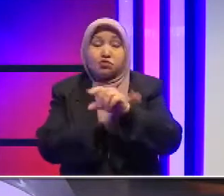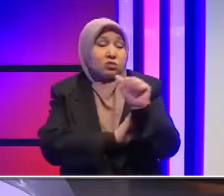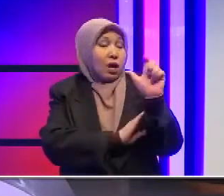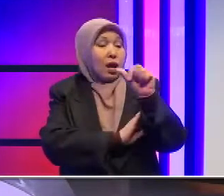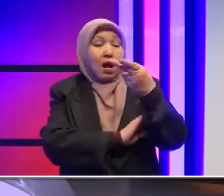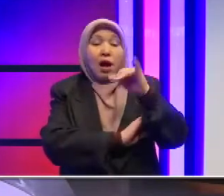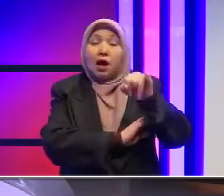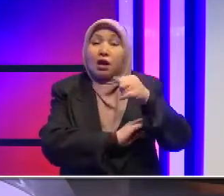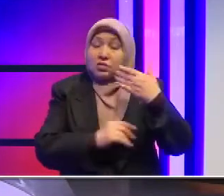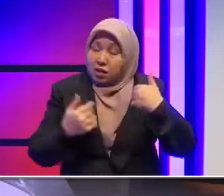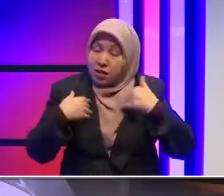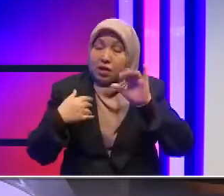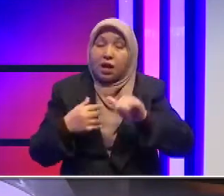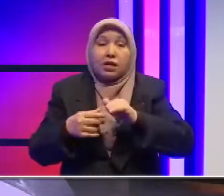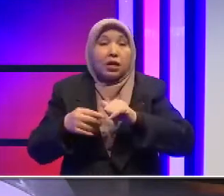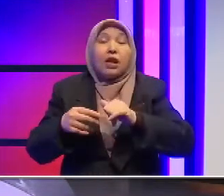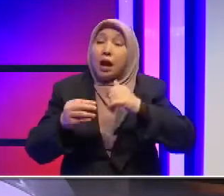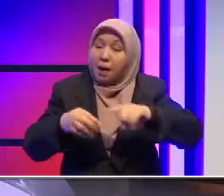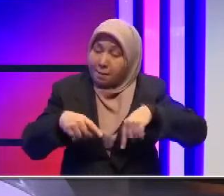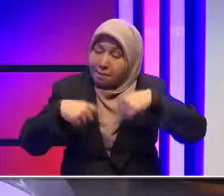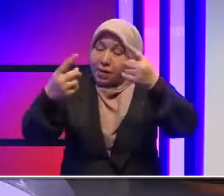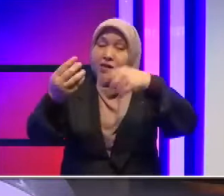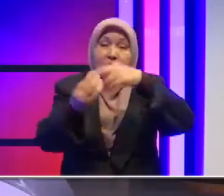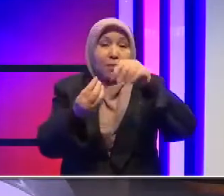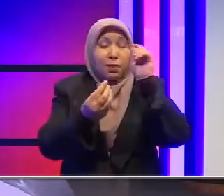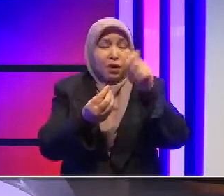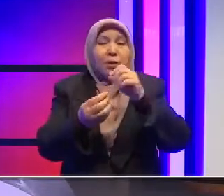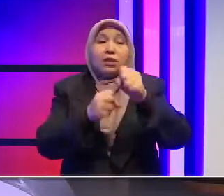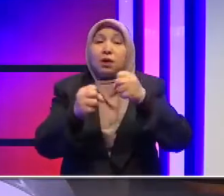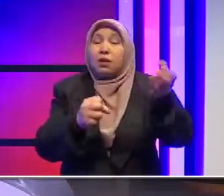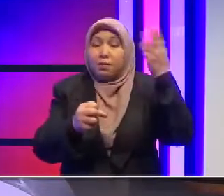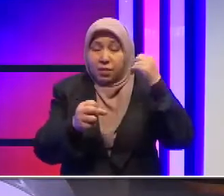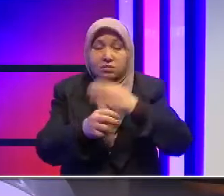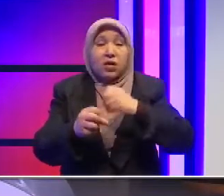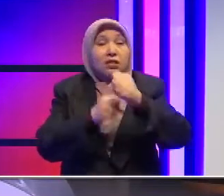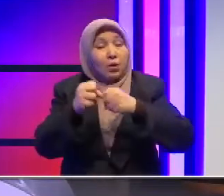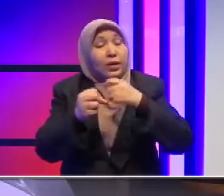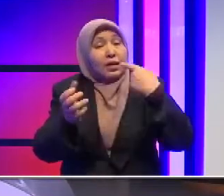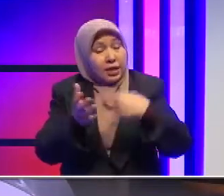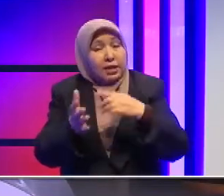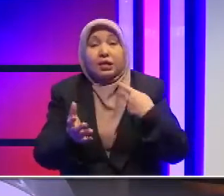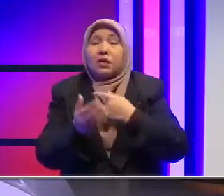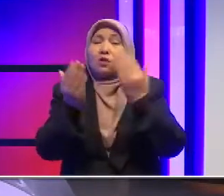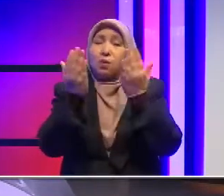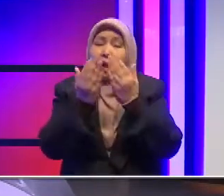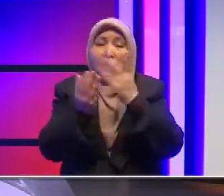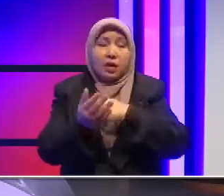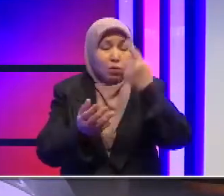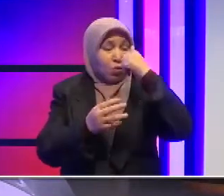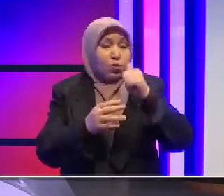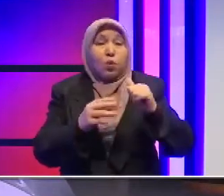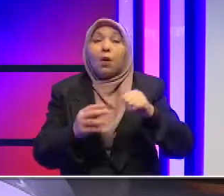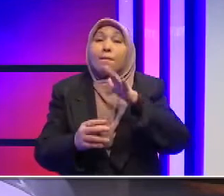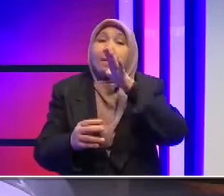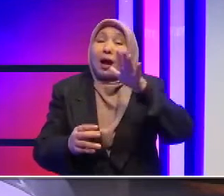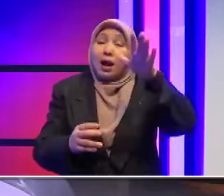Mungkin tuan-tuan ada yang nak bergerak ke Hajj pada tahun lepas tak jadi, tahun ini kita doakan. Dan bagi Pak Haji, Mak